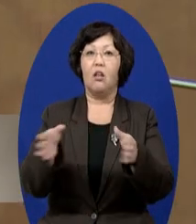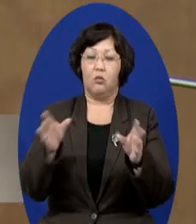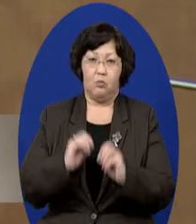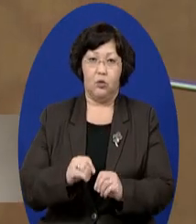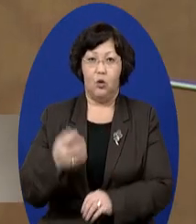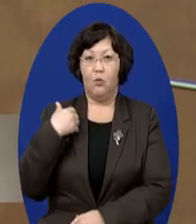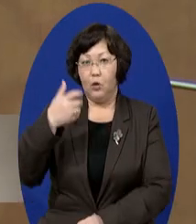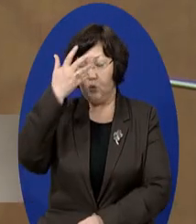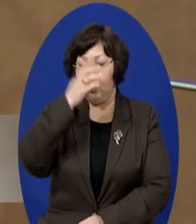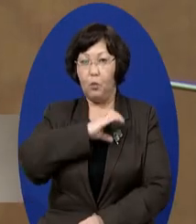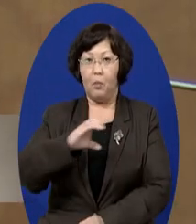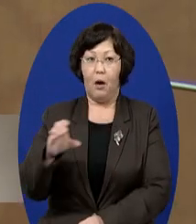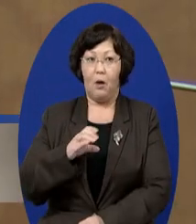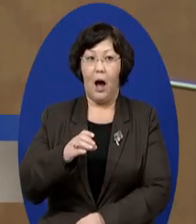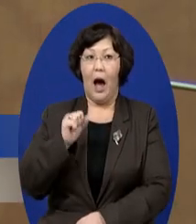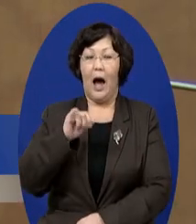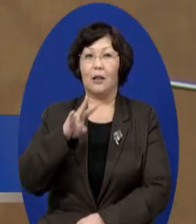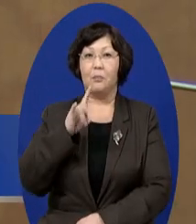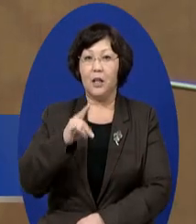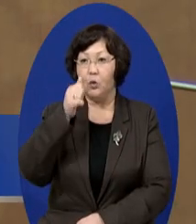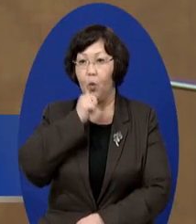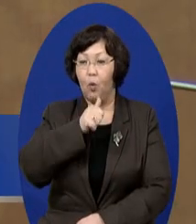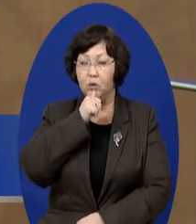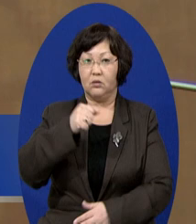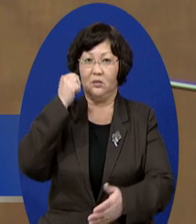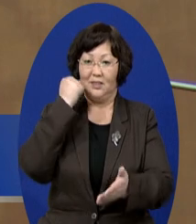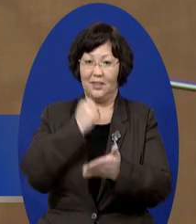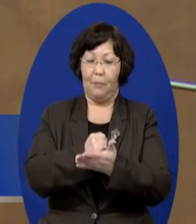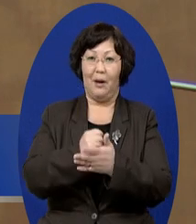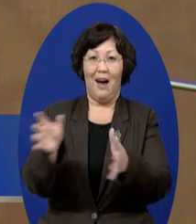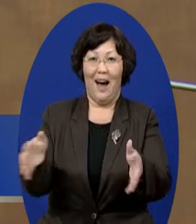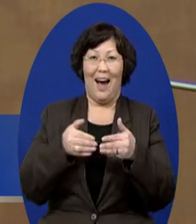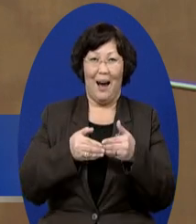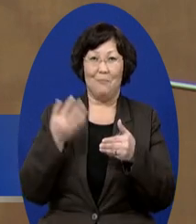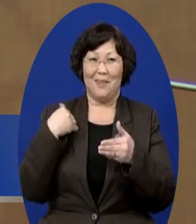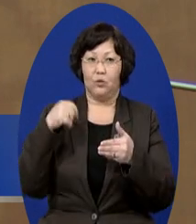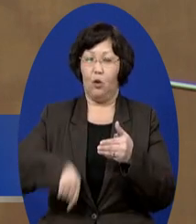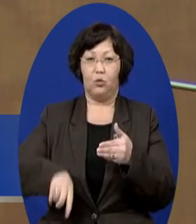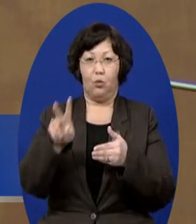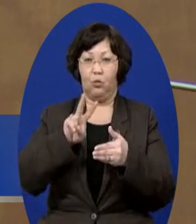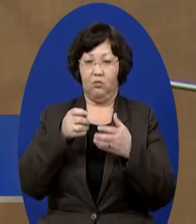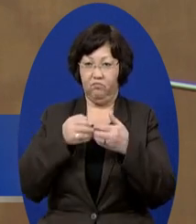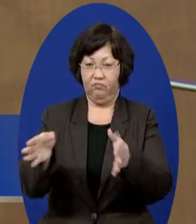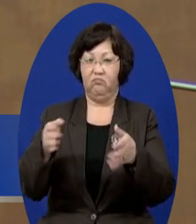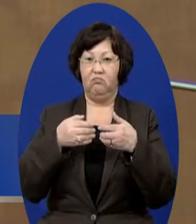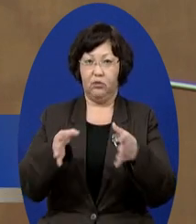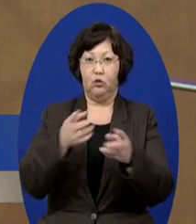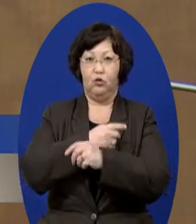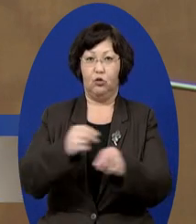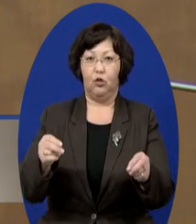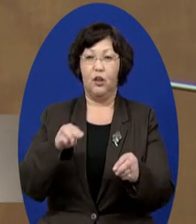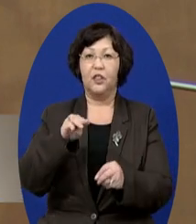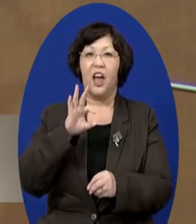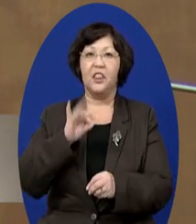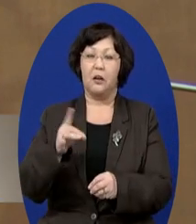төрийн байгууллагууд өөрсдөө албаны нууц гэсэн хамгийн дараа хаачдаг, нуучдаг байсан болвол энийг одоо ингэж хаах эрхгүй болгосон. Хуульд нээлттэй заахаар байхаар